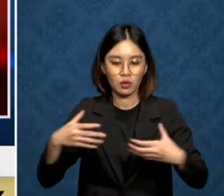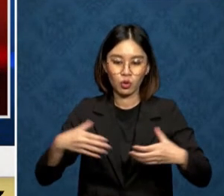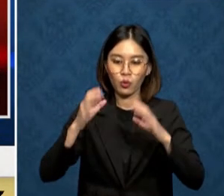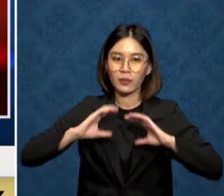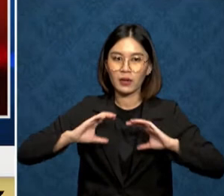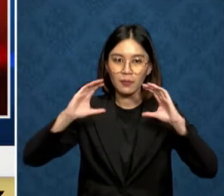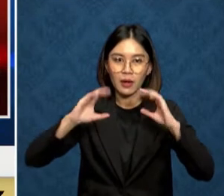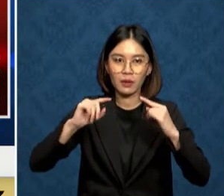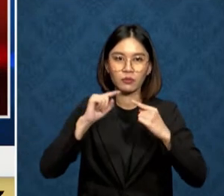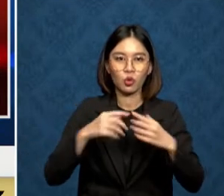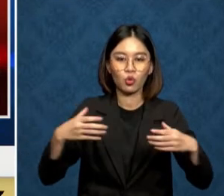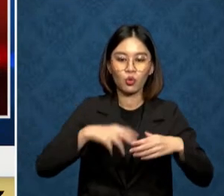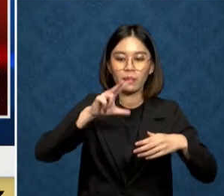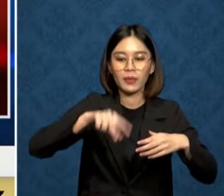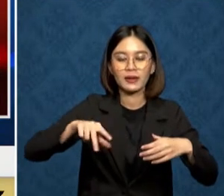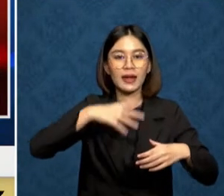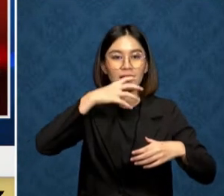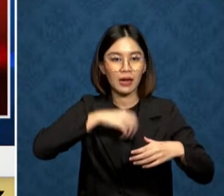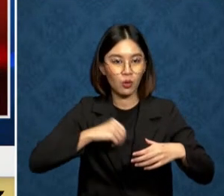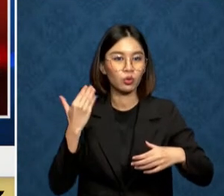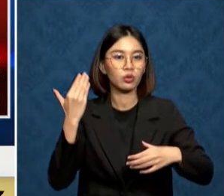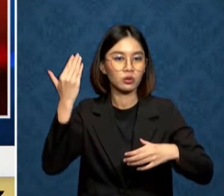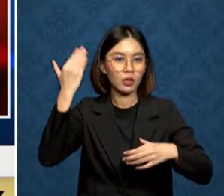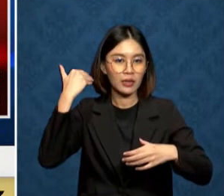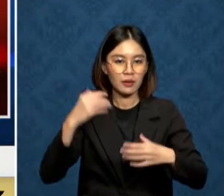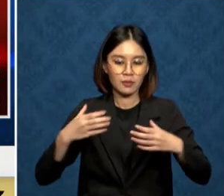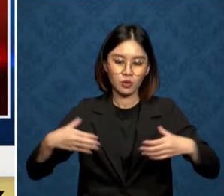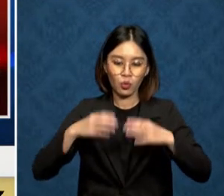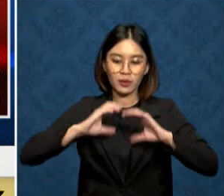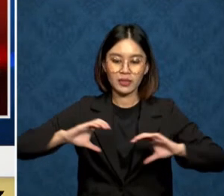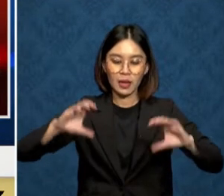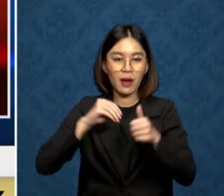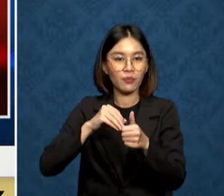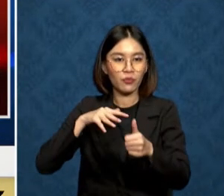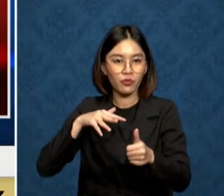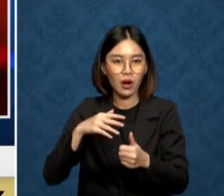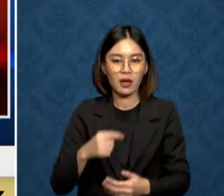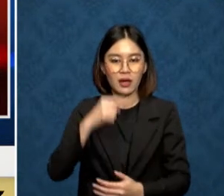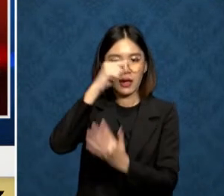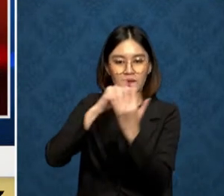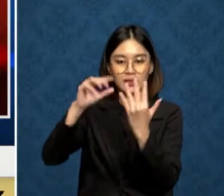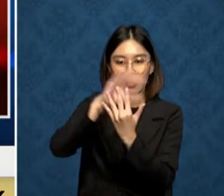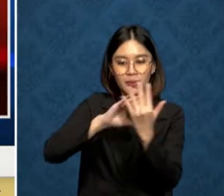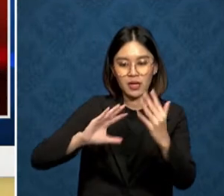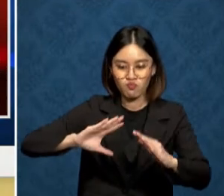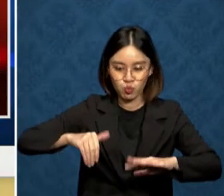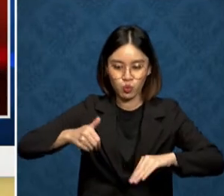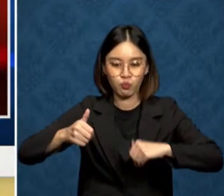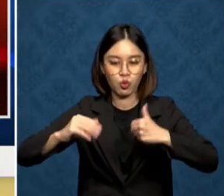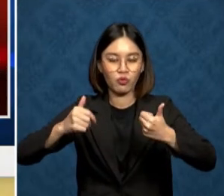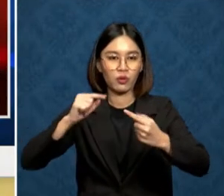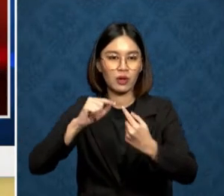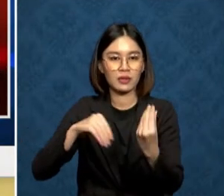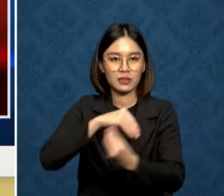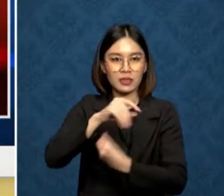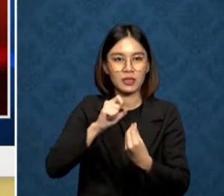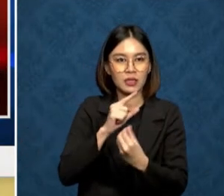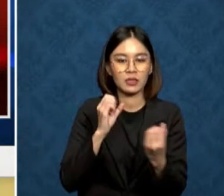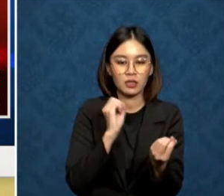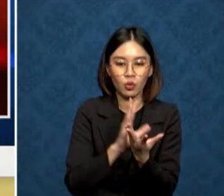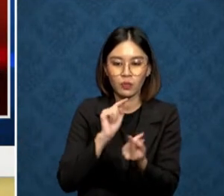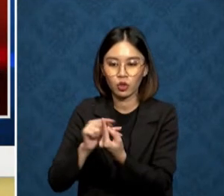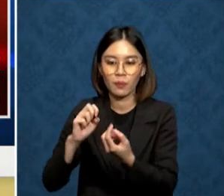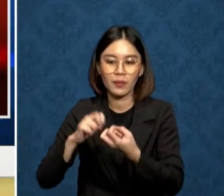าบาล อรฐ convergence สาถพธีไทยสามารถฝื้นตัวจากพฤสะกิได้สำเร็